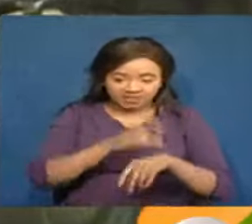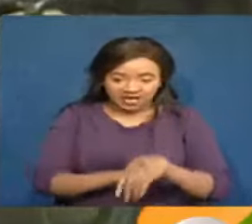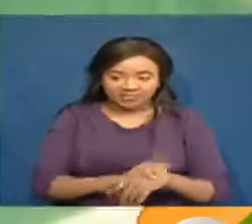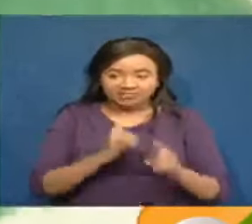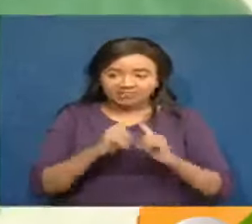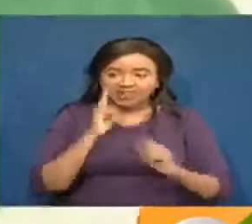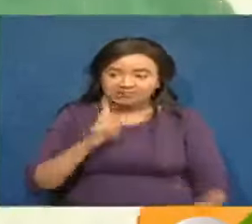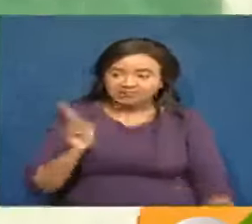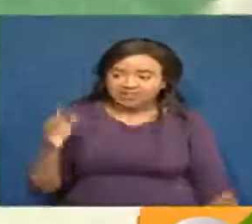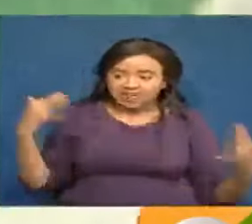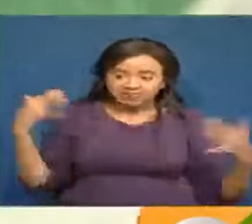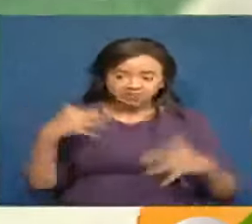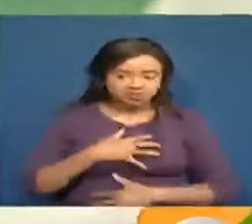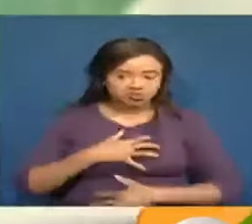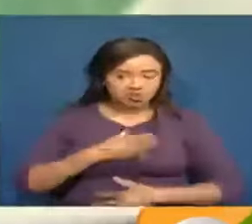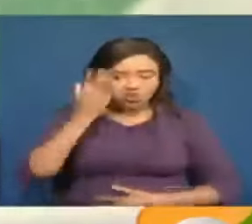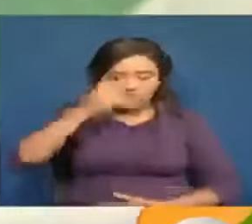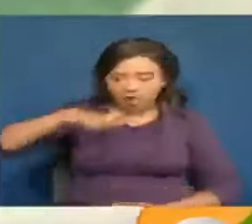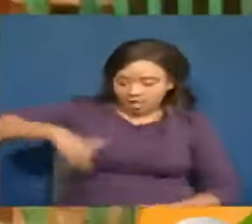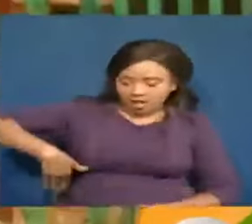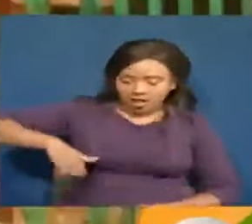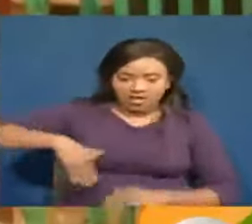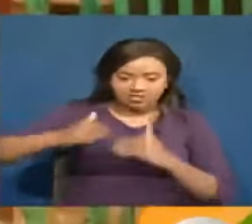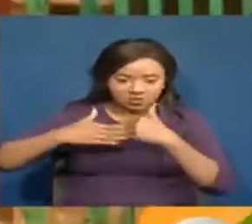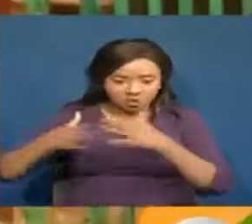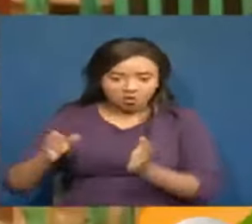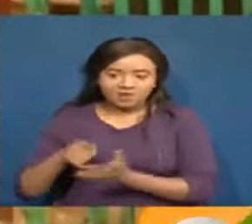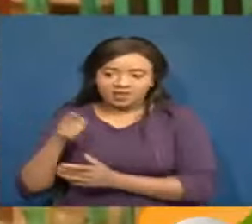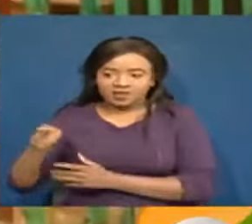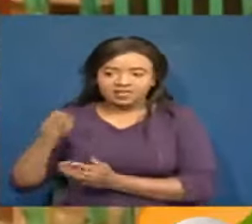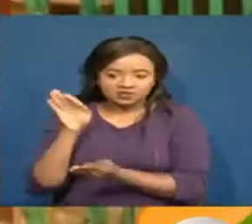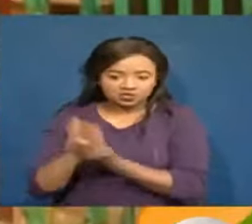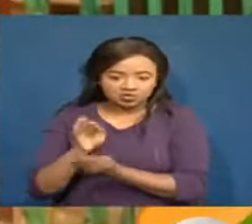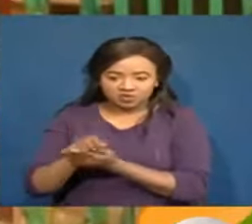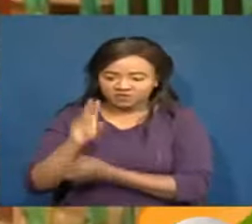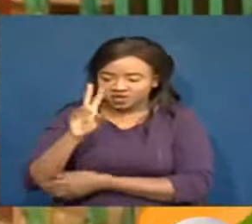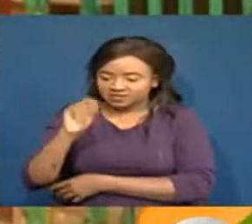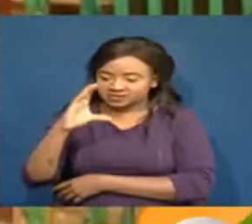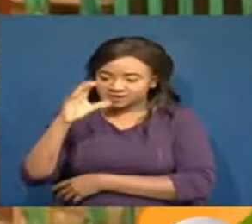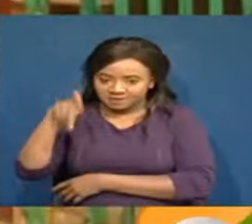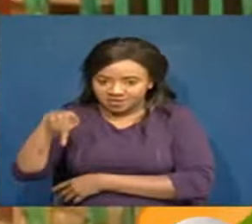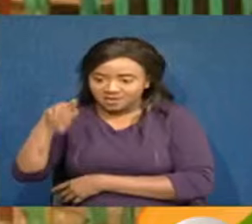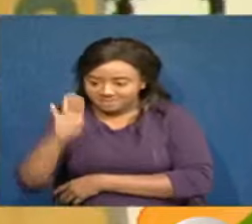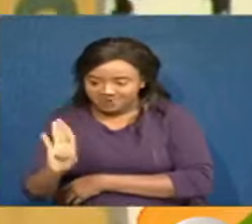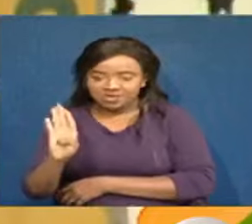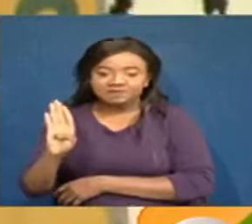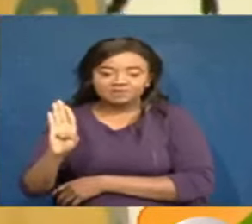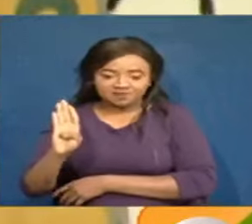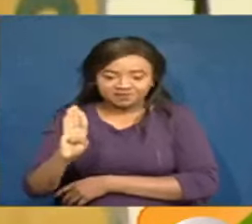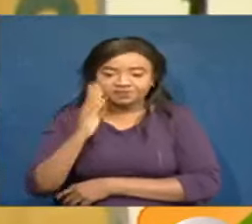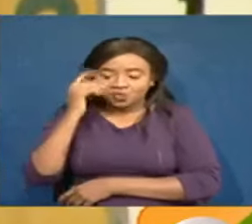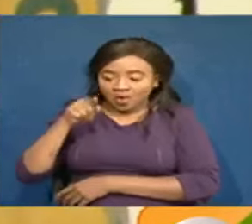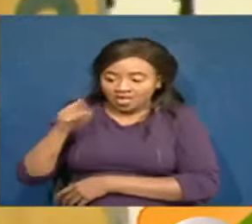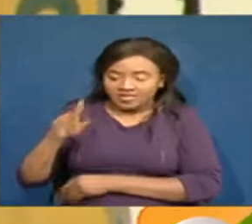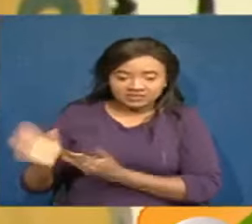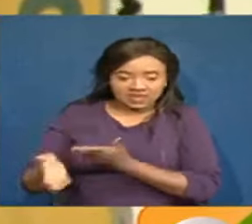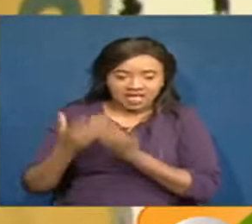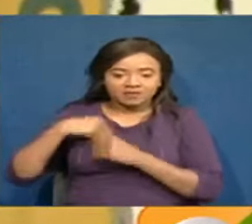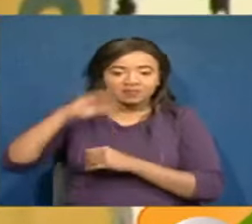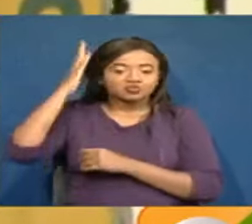wanaonekana kupigwa chenga kutokana na kucheleweshwa kufunguliwa kwa magala ya NCPB ambayo husaidia kutoa mwongozo wa